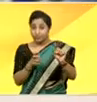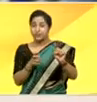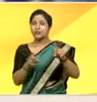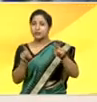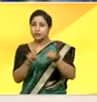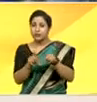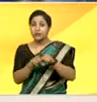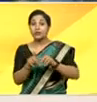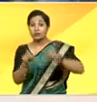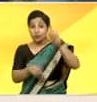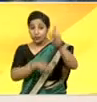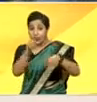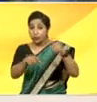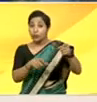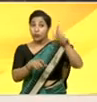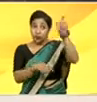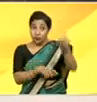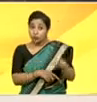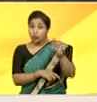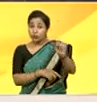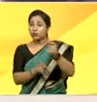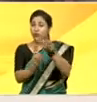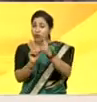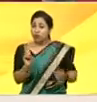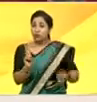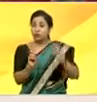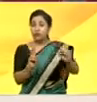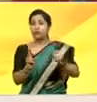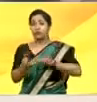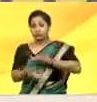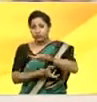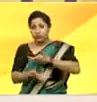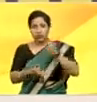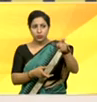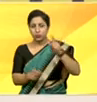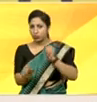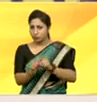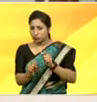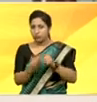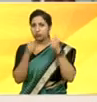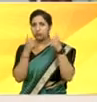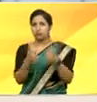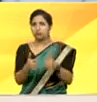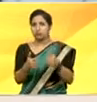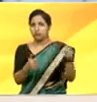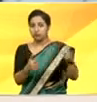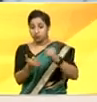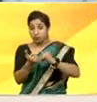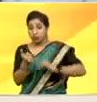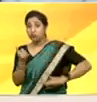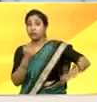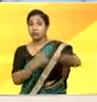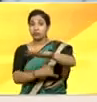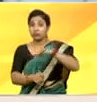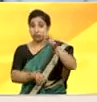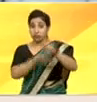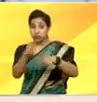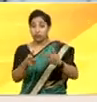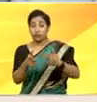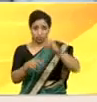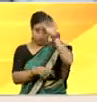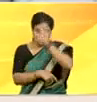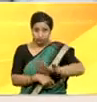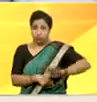ऐसे देशवासियों की चर्चा करेंगे जो अपने कामों से समाज में, देश